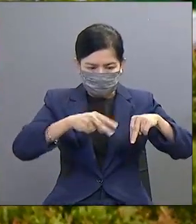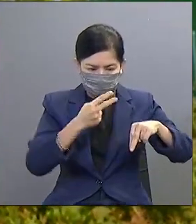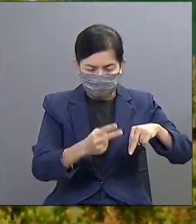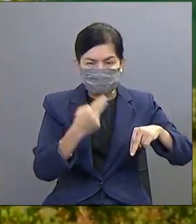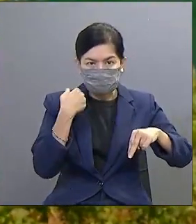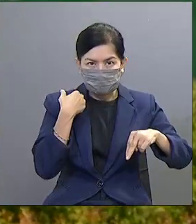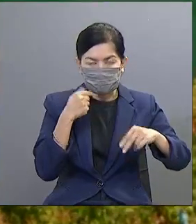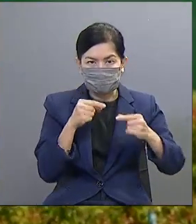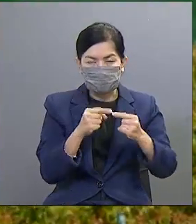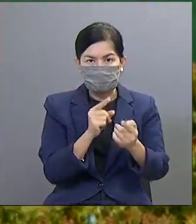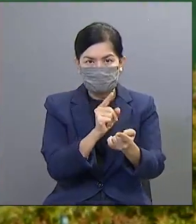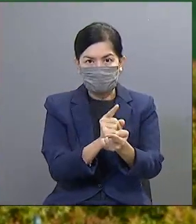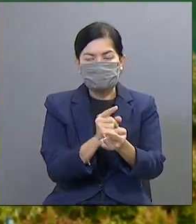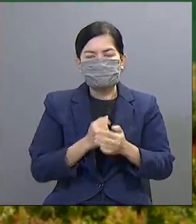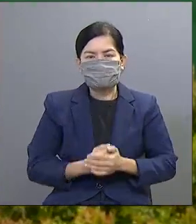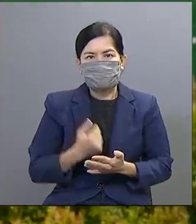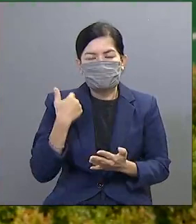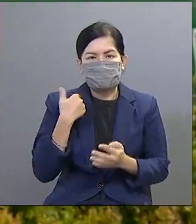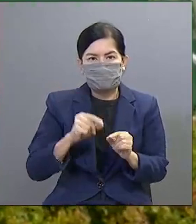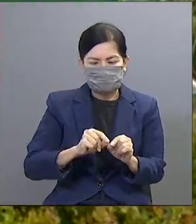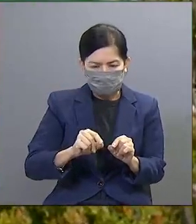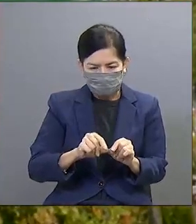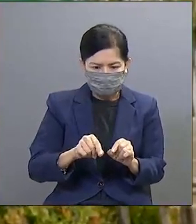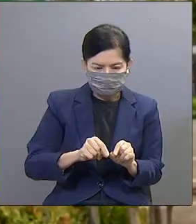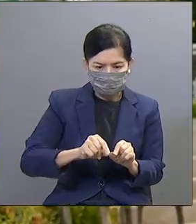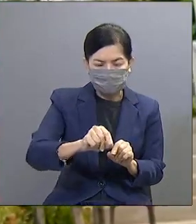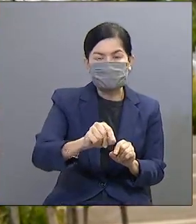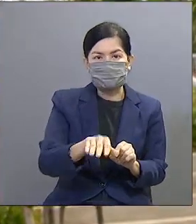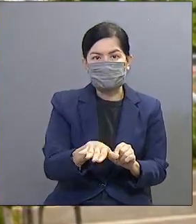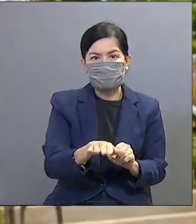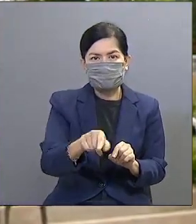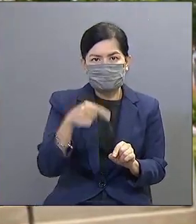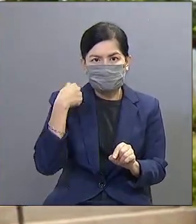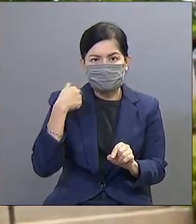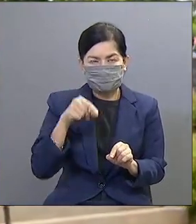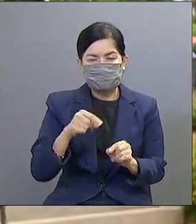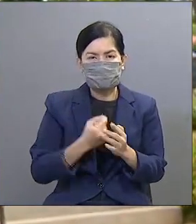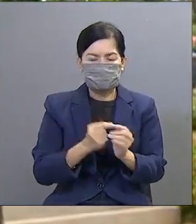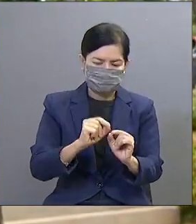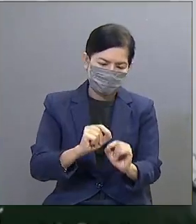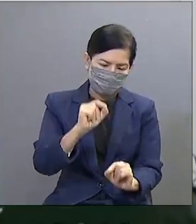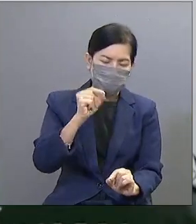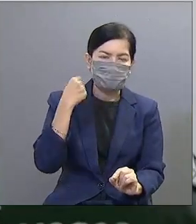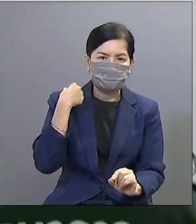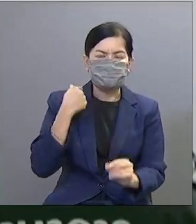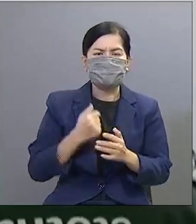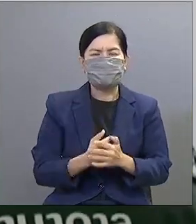อยเลื่อนขนาด ฝ่ามยาว 20 km ฝ่ามพ้าง 2 kmมีฝ่ามหนา 6 เมตร